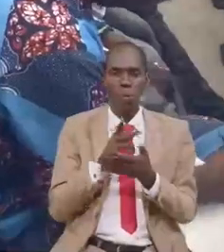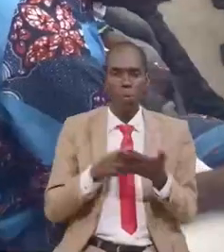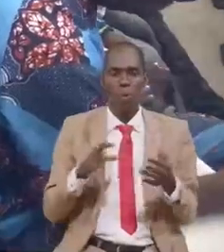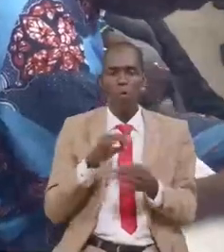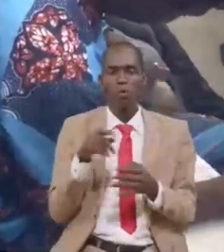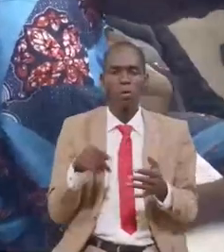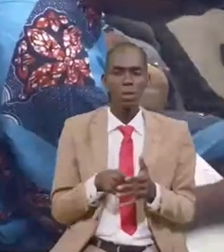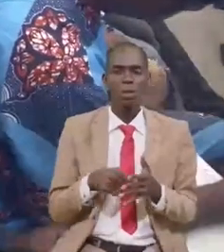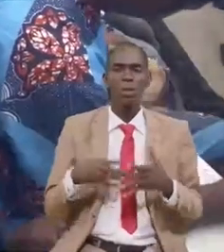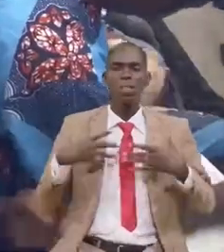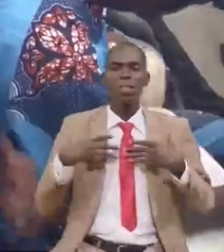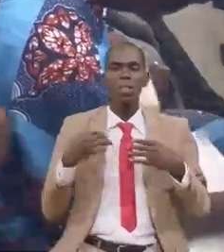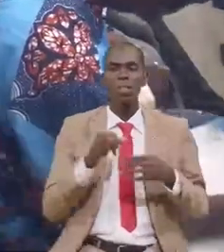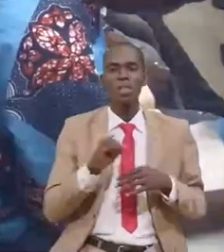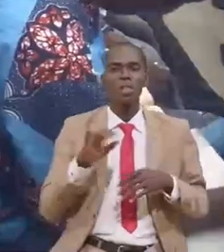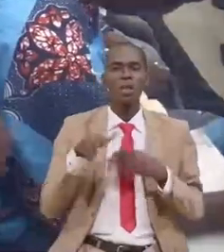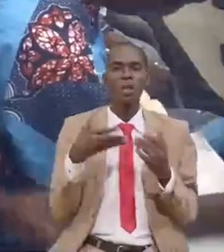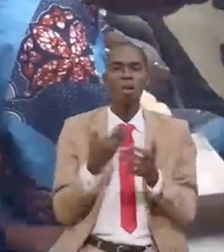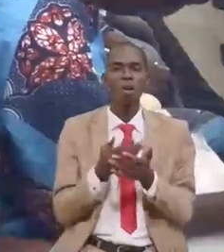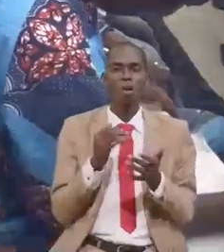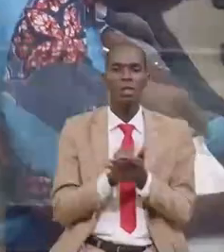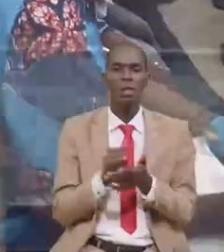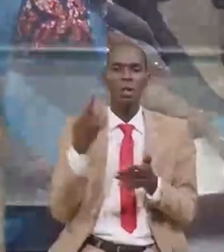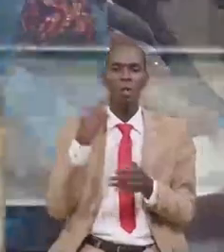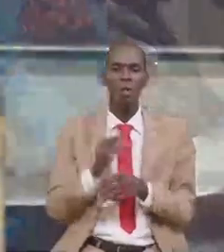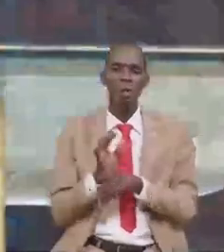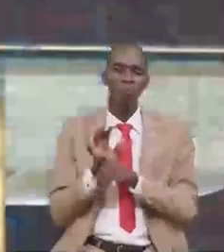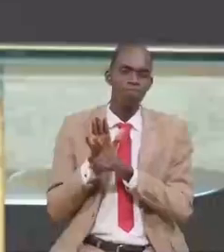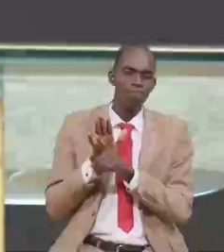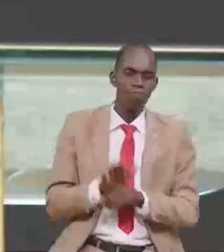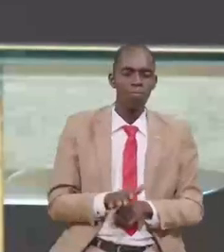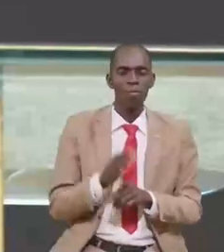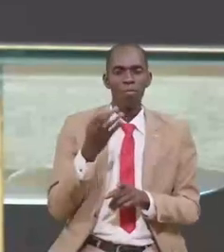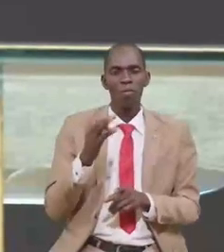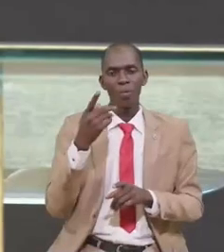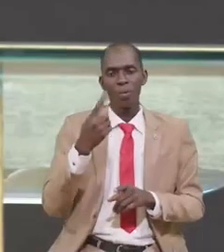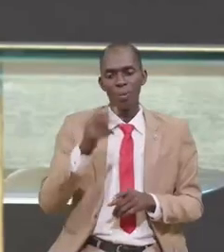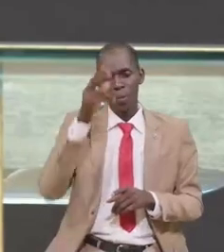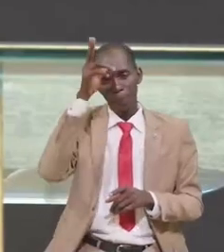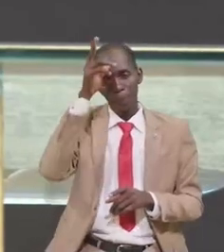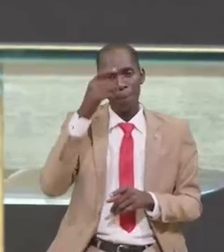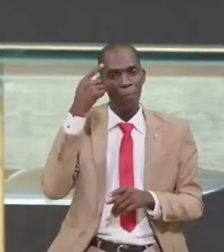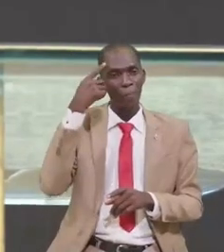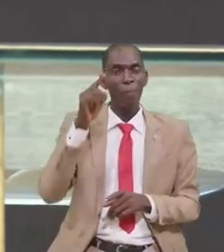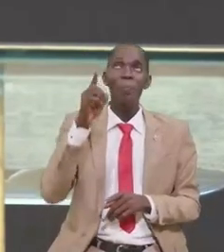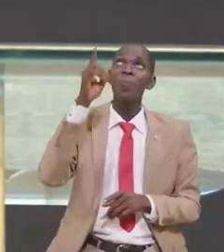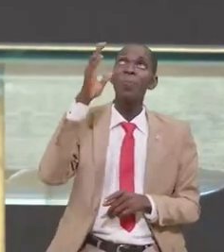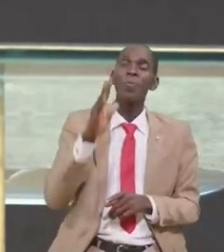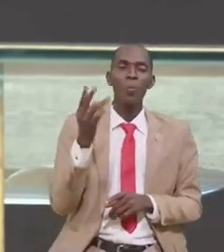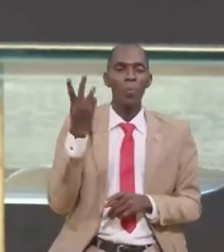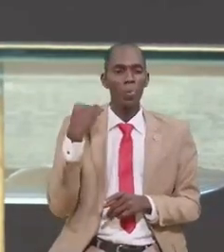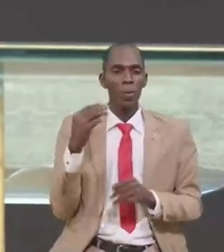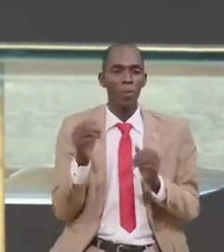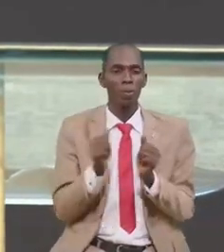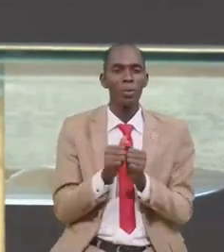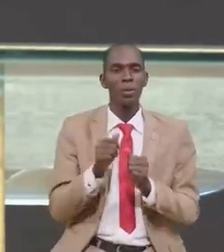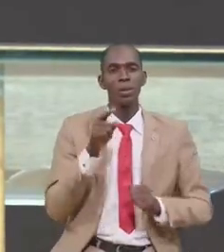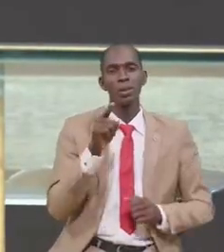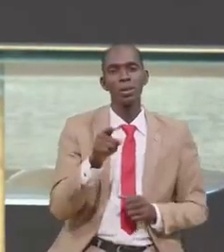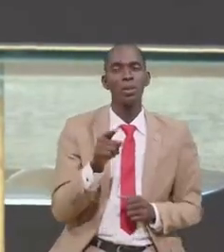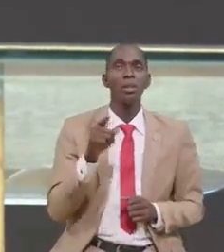guérissant tous ceux qui étaient sous l'empire du diable. Est-ce que vous y êtes inclus? Jésus, est-ce que vous y êtes inclus? Car